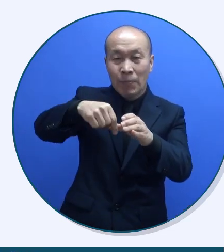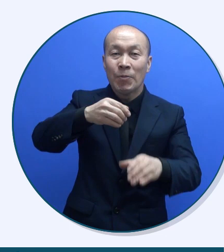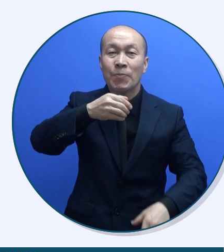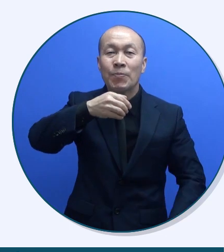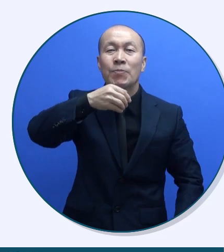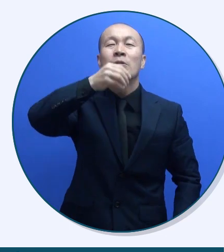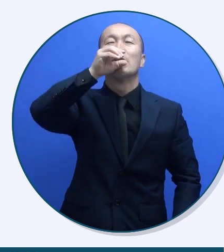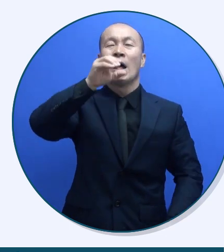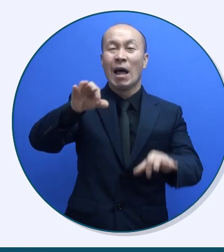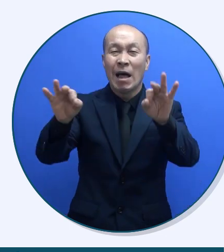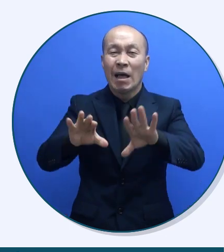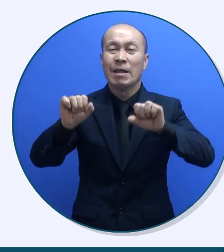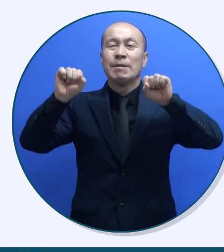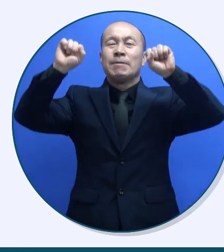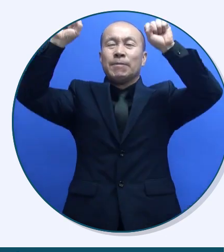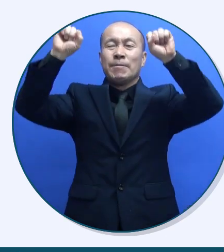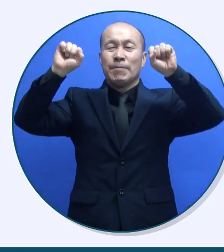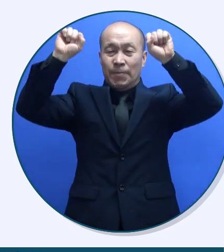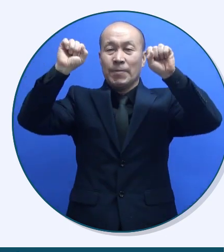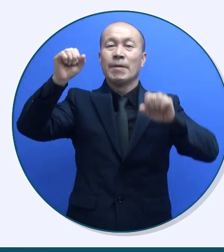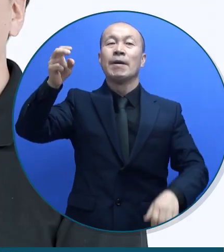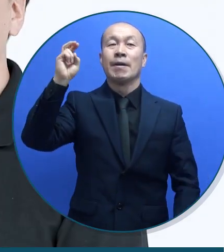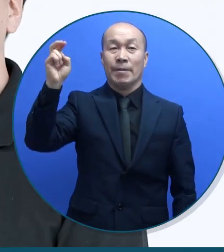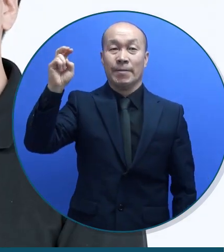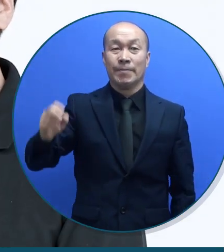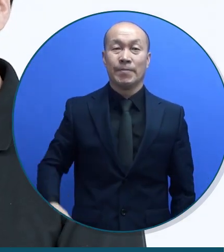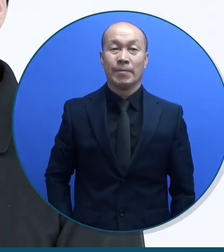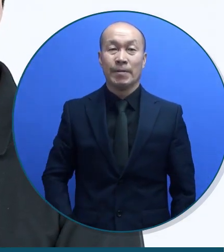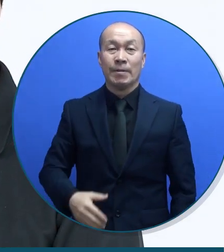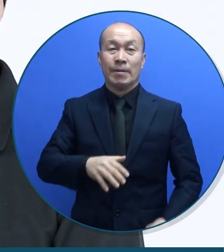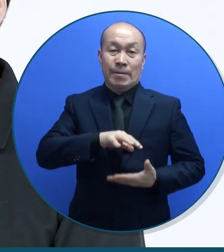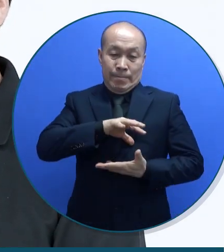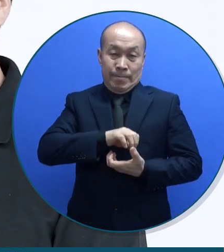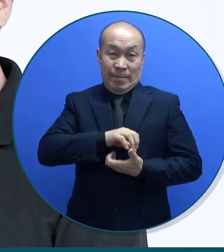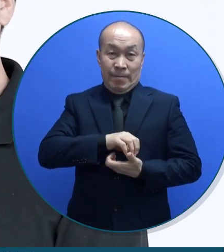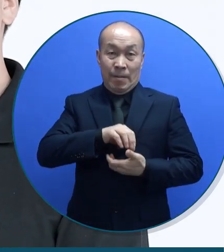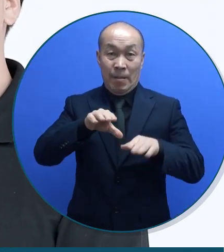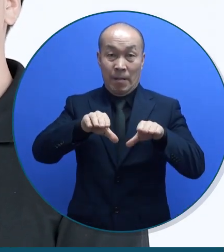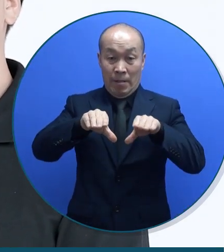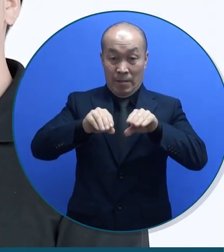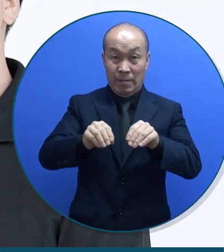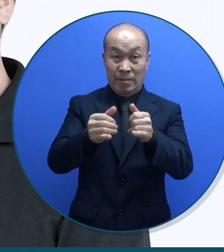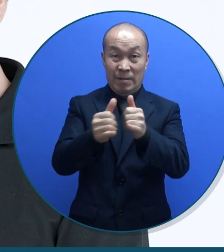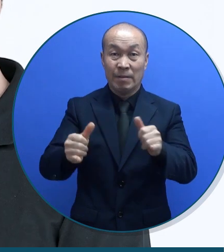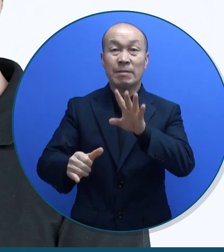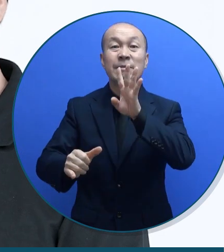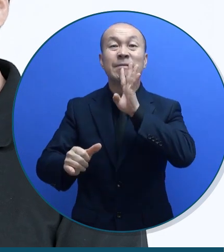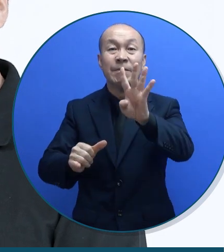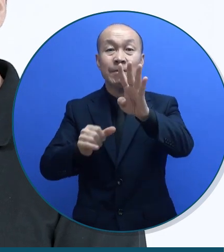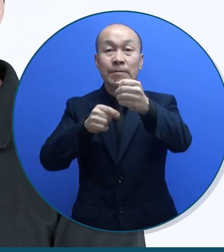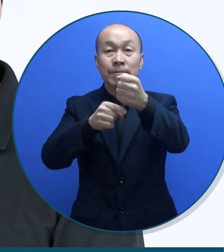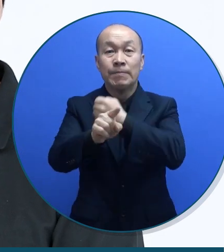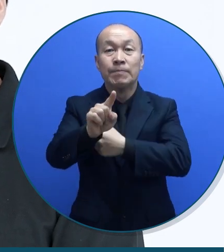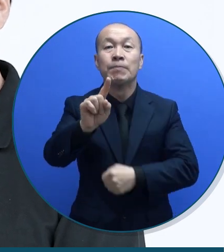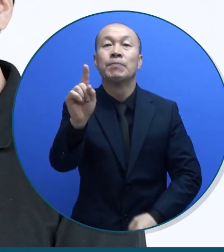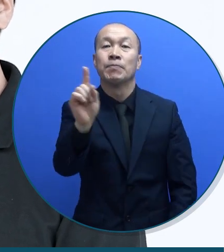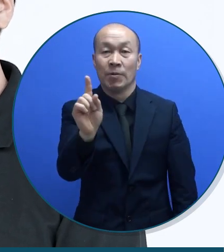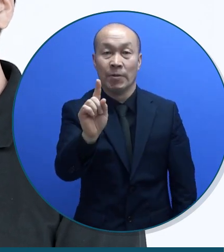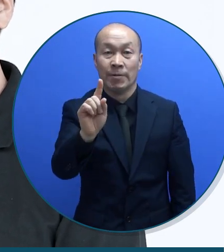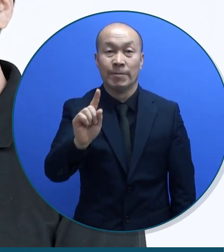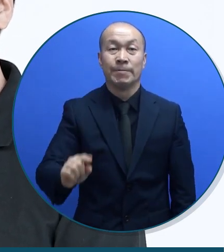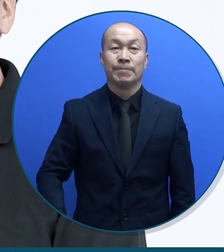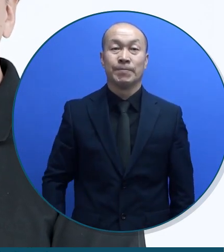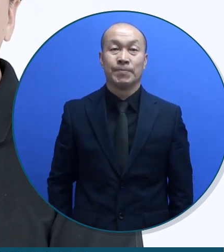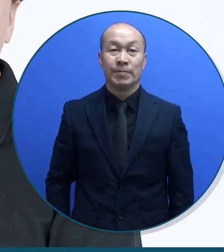잔 마시거나 잠깐의 스트레칭을 할 것 같은데요. 그럼 심장이 멈춘 사람에게 4분이란 어떤